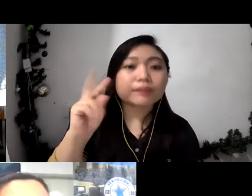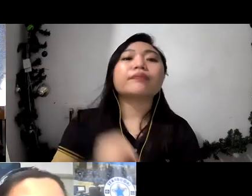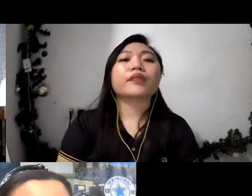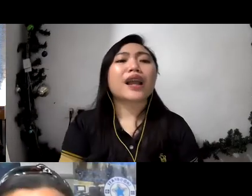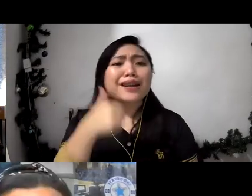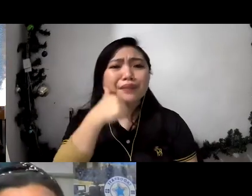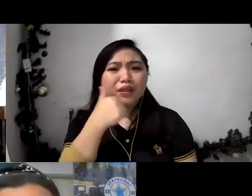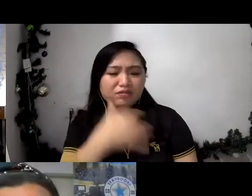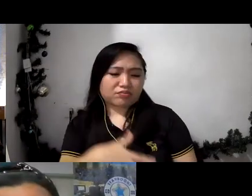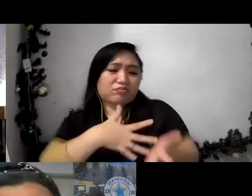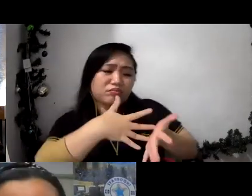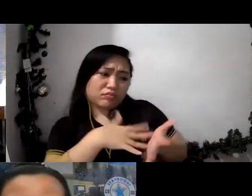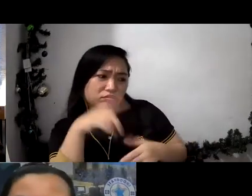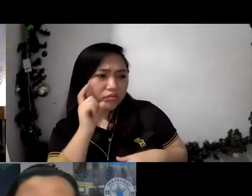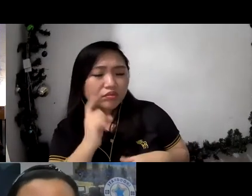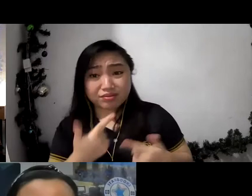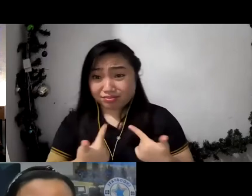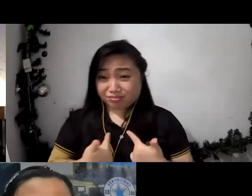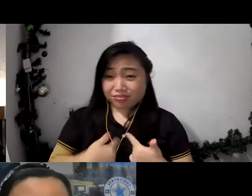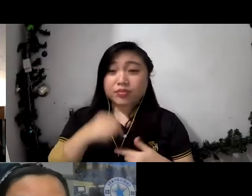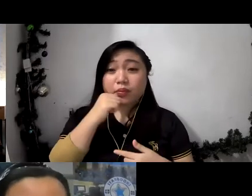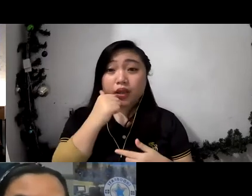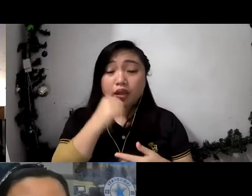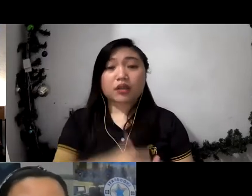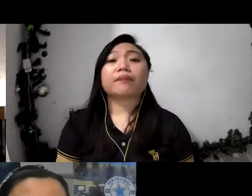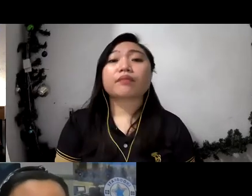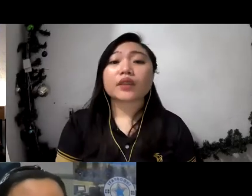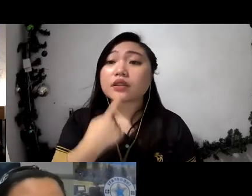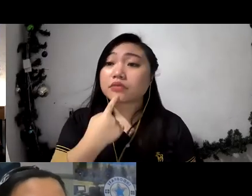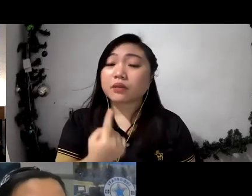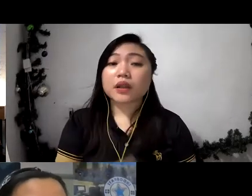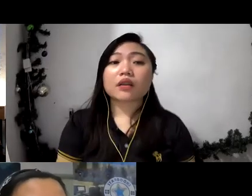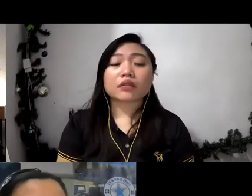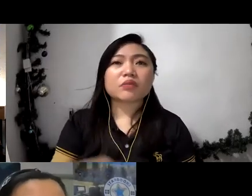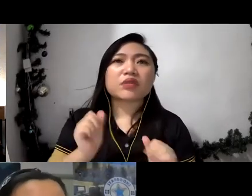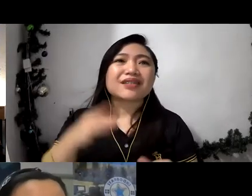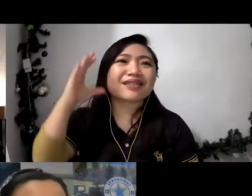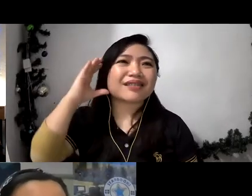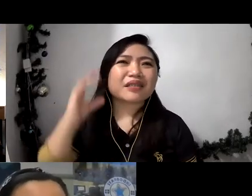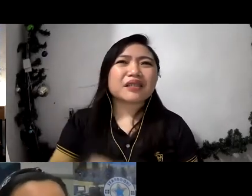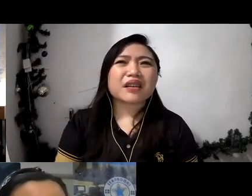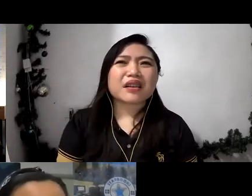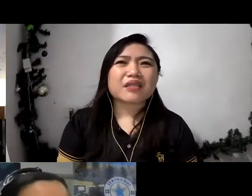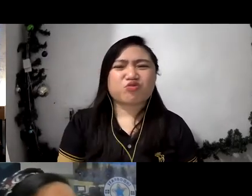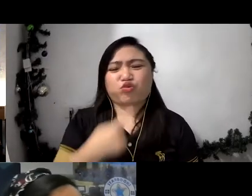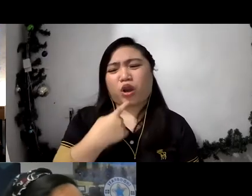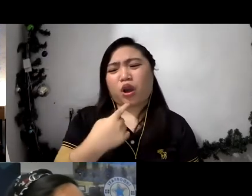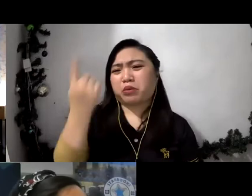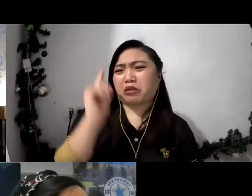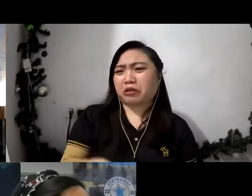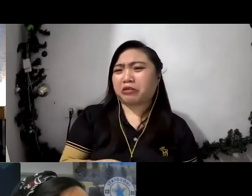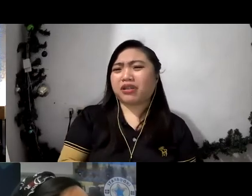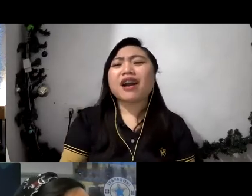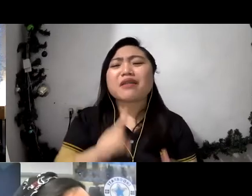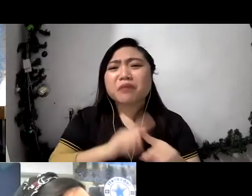as the weaker sex, no, sinasabi natin, madalas nating naririnig, minsan haka-haka, sabi nyo lang yan, eh, ang dami-dami nyo